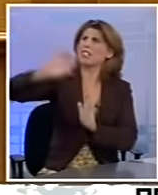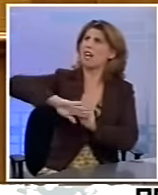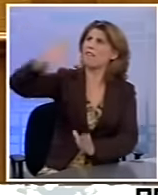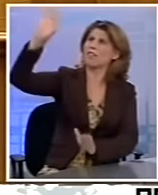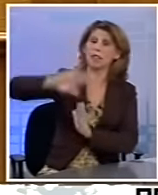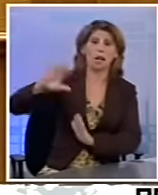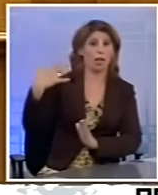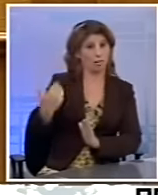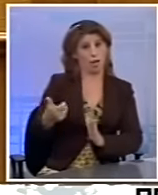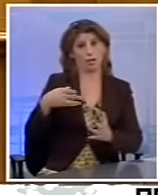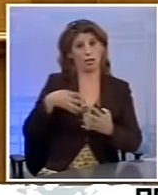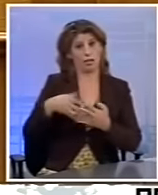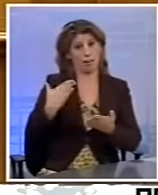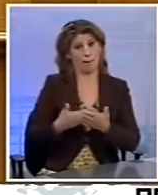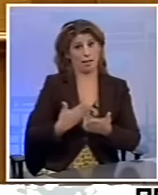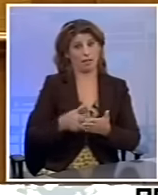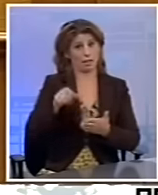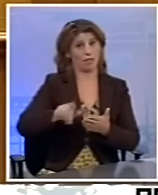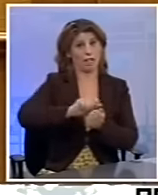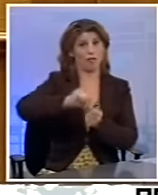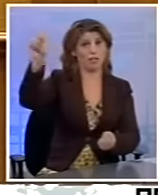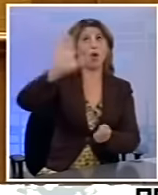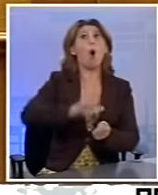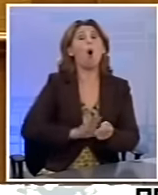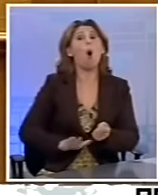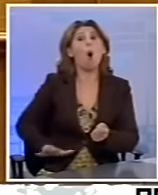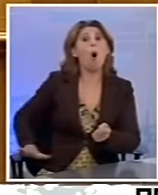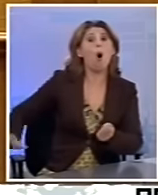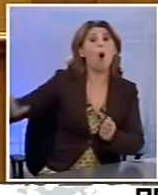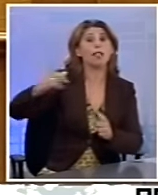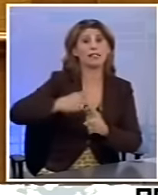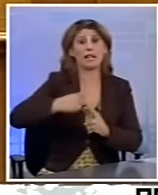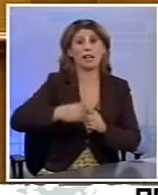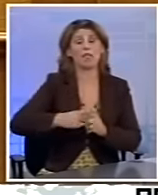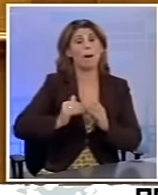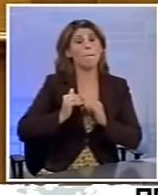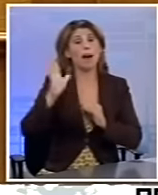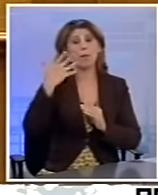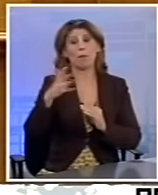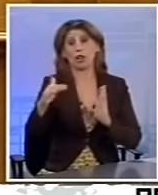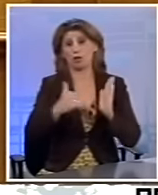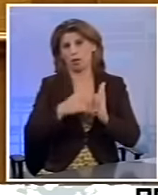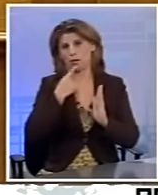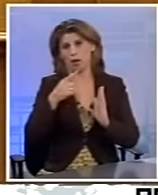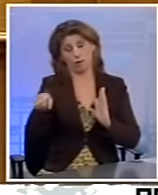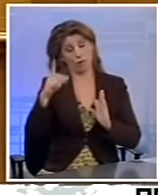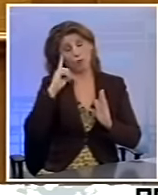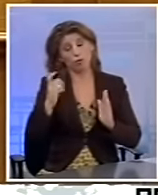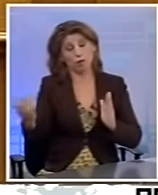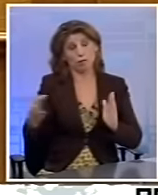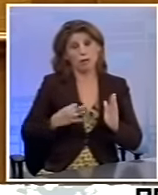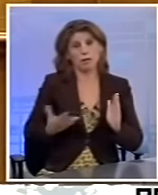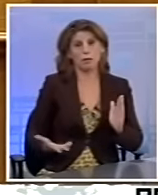ελέγξει και εφορία για αυτή την αφισοκόλληση όλης της χώρας, πάνω από 500.000 λένε αυτοί που ξέρουν,